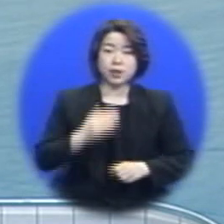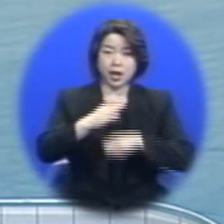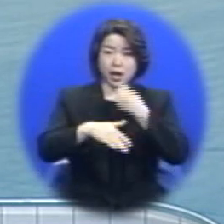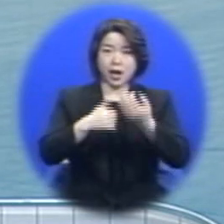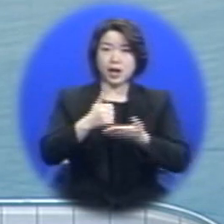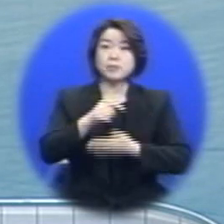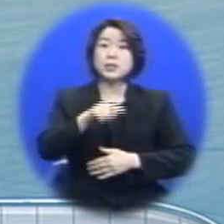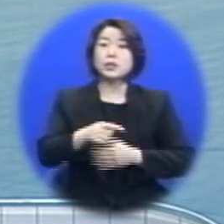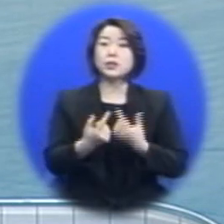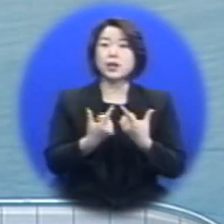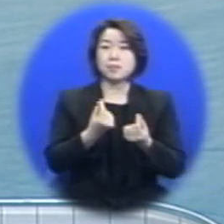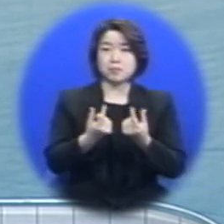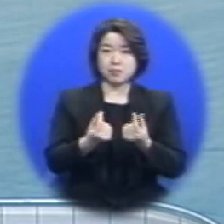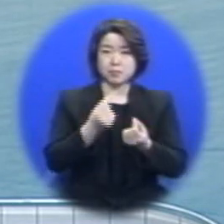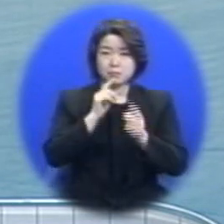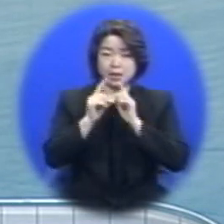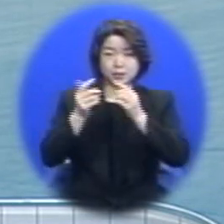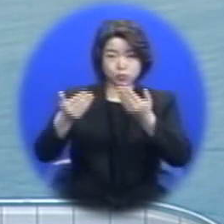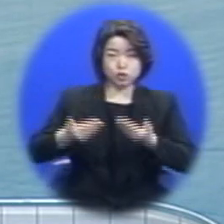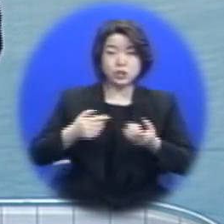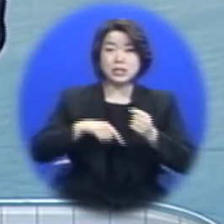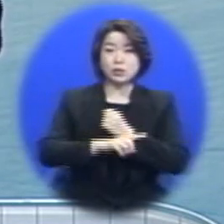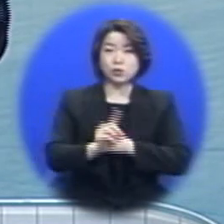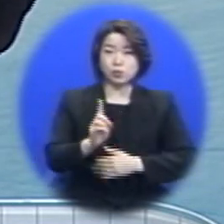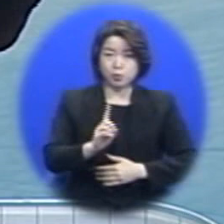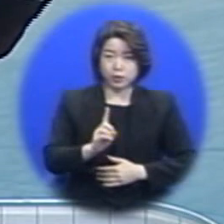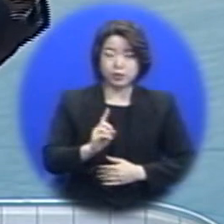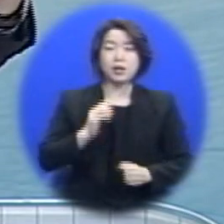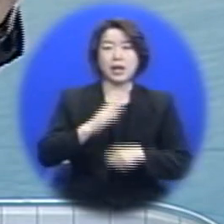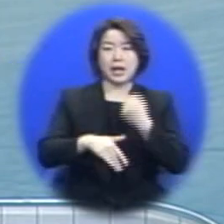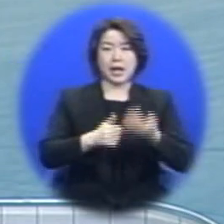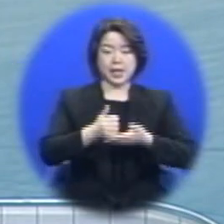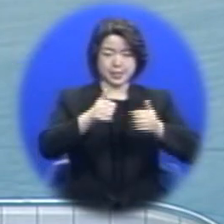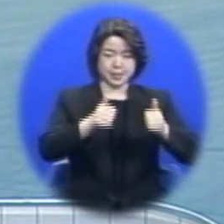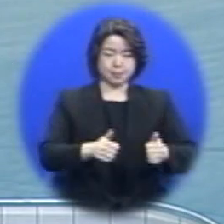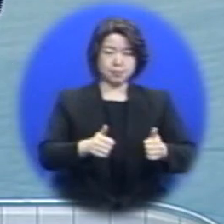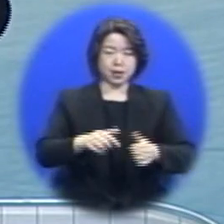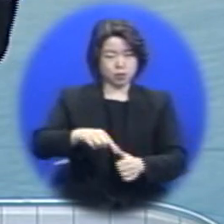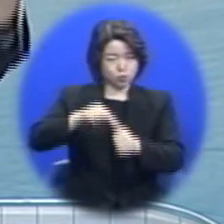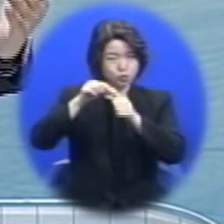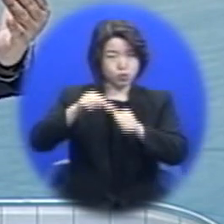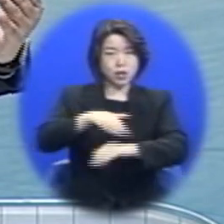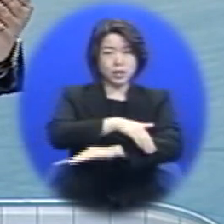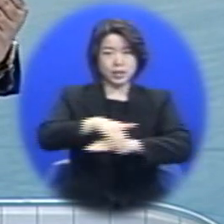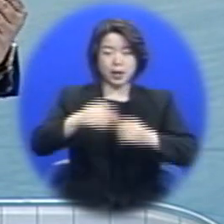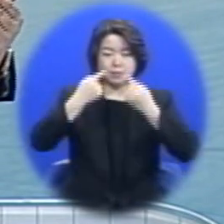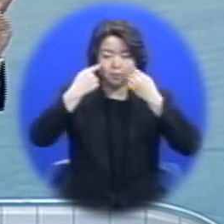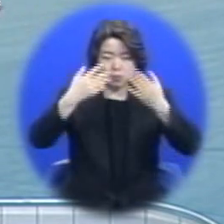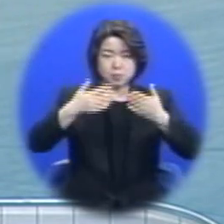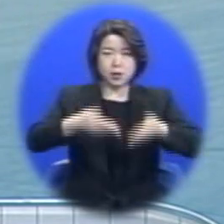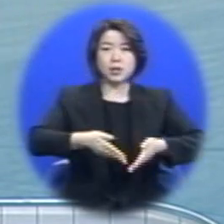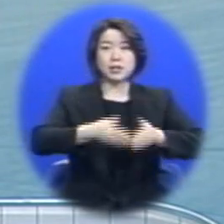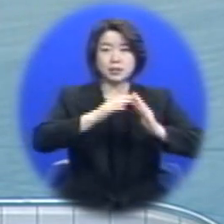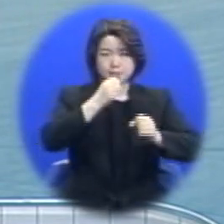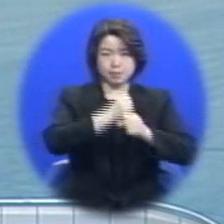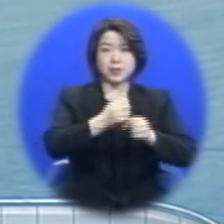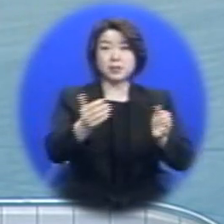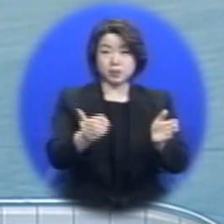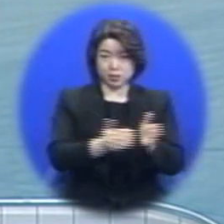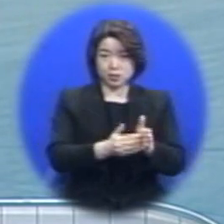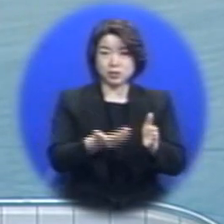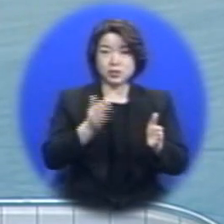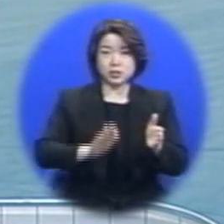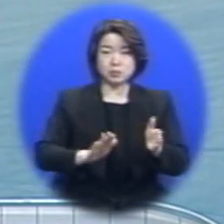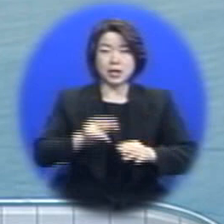하나님께서 그렇게 말씀하신 것은 하나님의 심판과 구원의 계획은 분명히 다 세워져 있지만